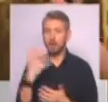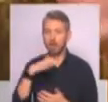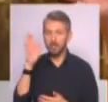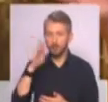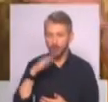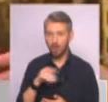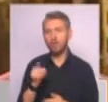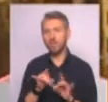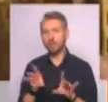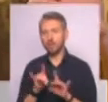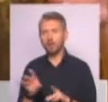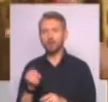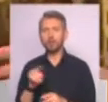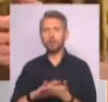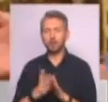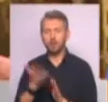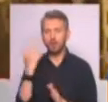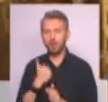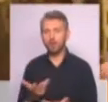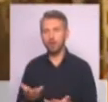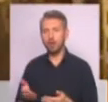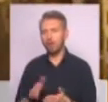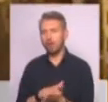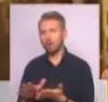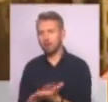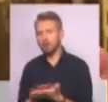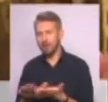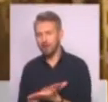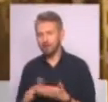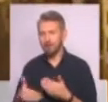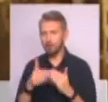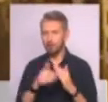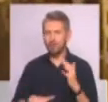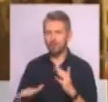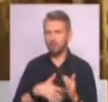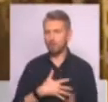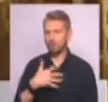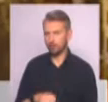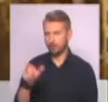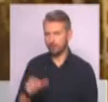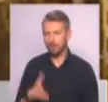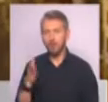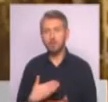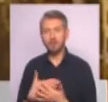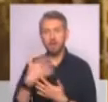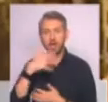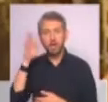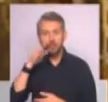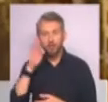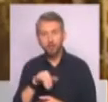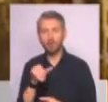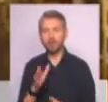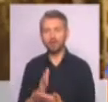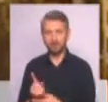ви розказали про ту ситуацію, коли утримання прибудинкової території, прибирання, да, незадоволений споживач. Якщо, наприклад, гаряча вода, в неї є